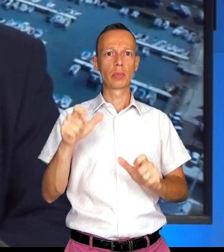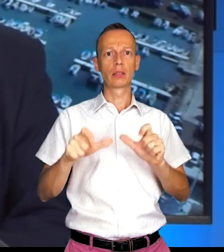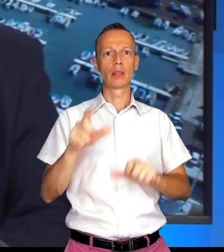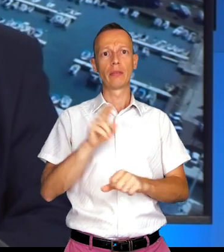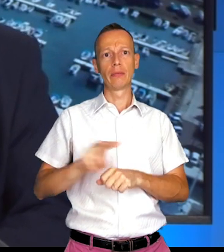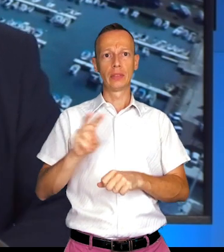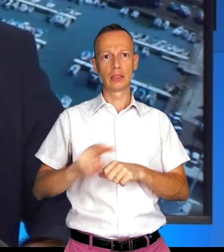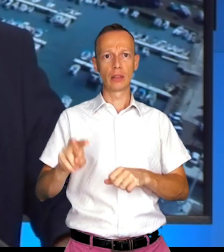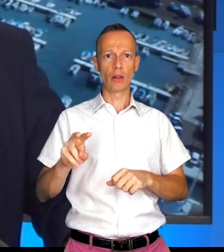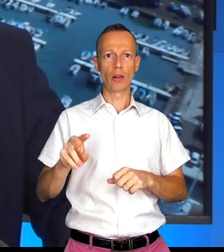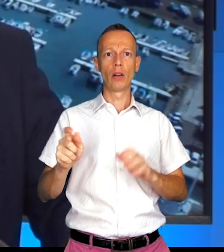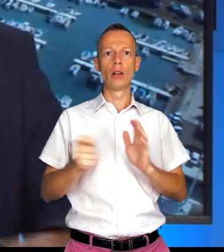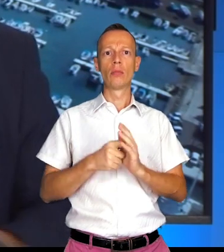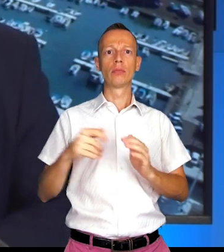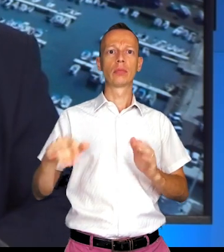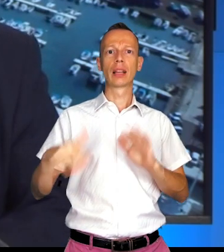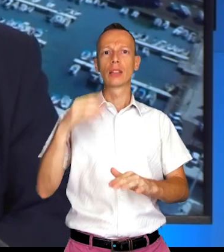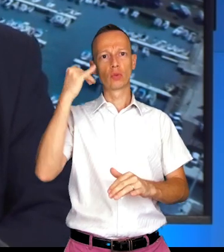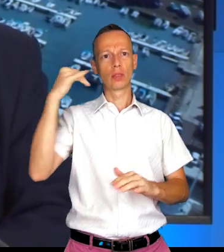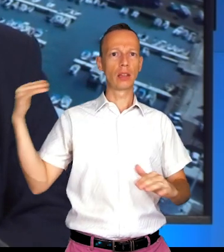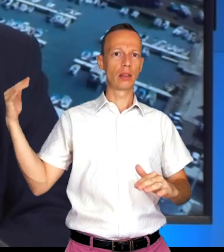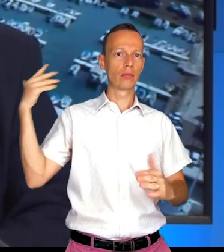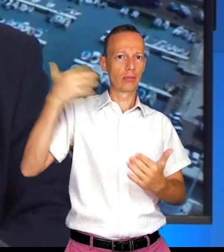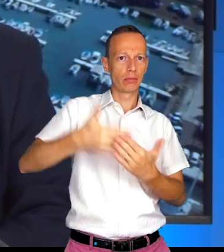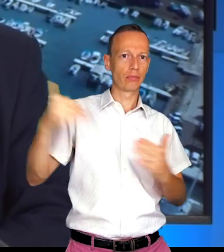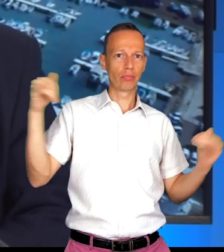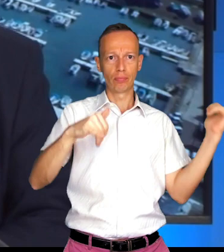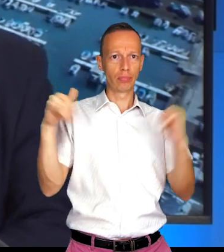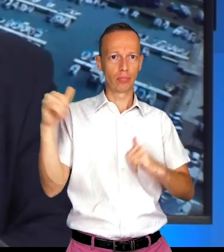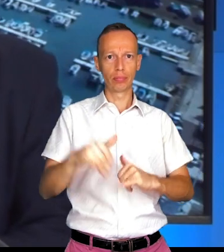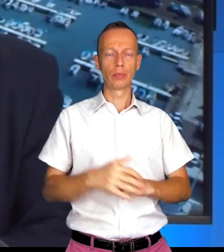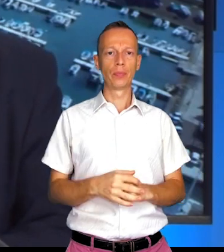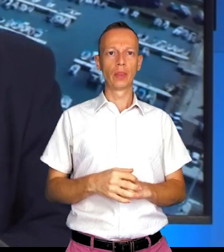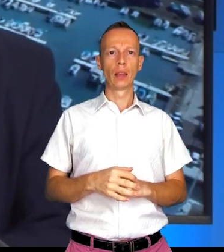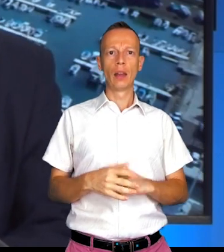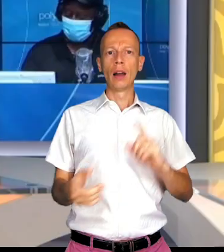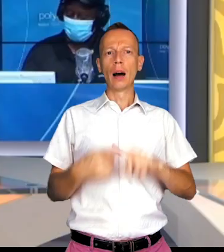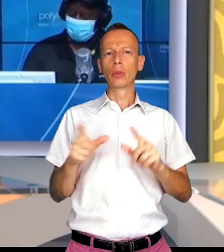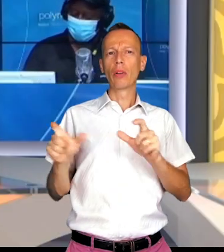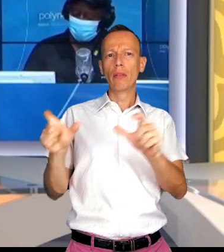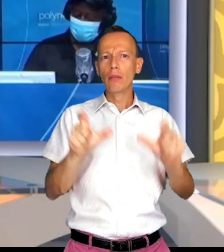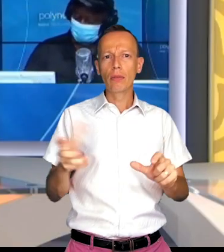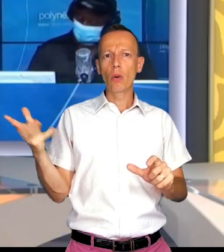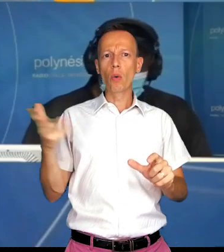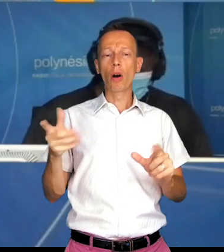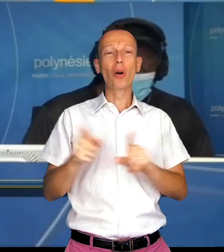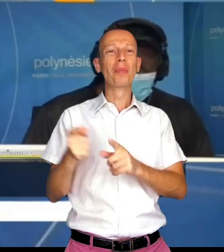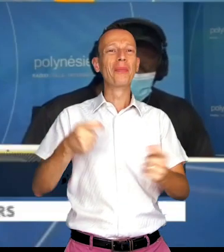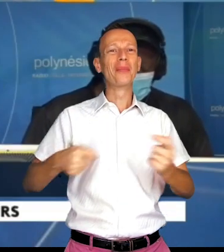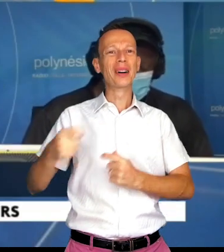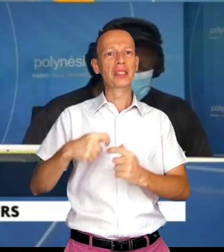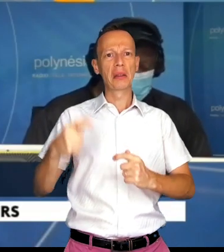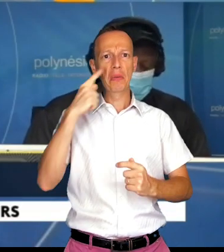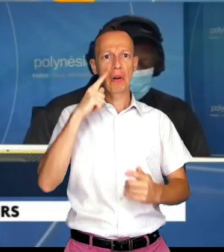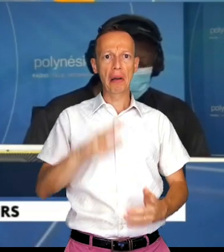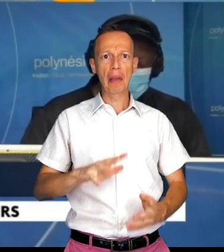16 000 visiteurs depuis l'ouverture des lignes le 15 juillet dernier. On l'écoute. – Ce qu'il faut surveiller en réalité, c'est ce que font